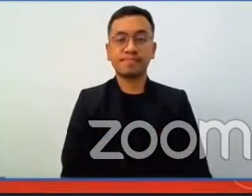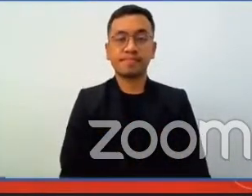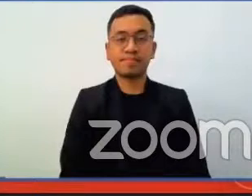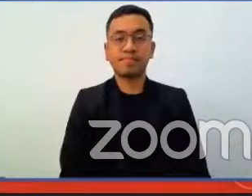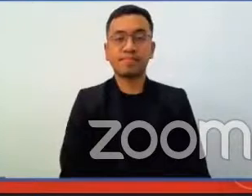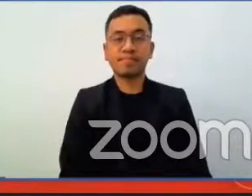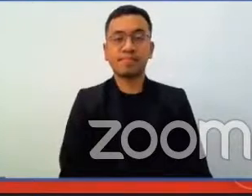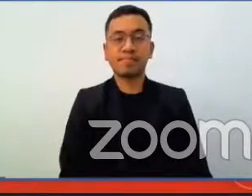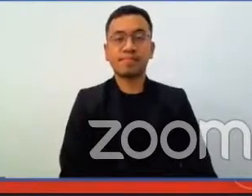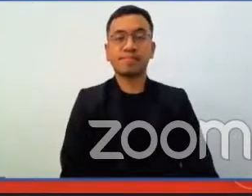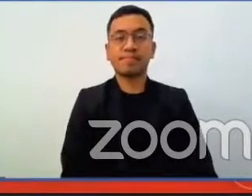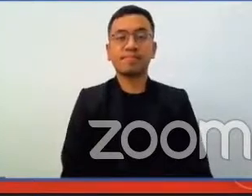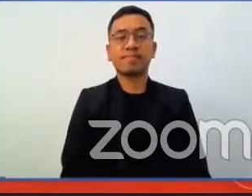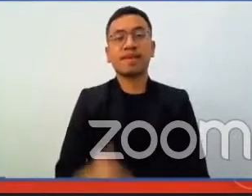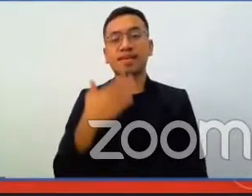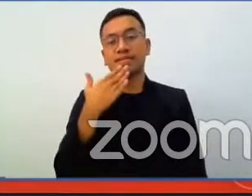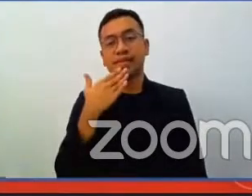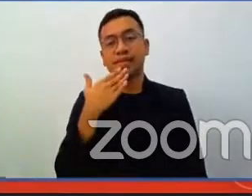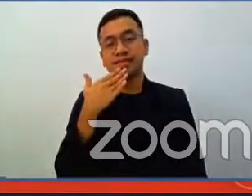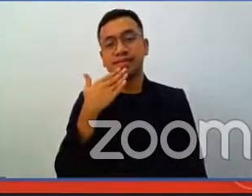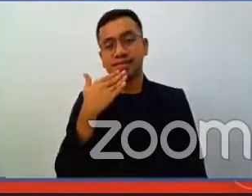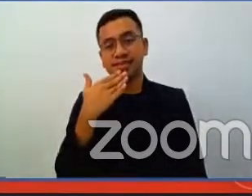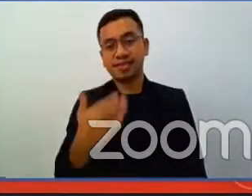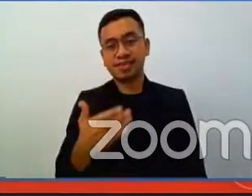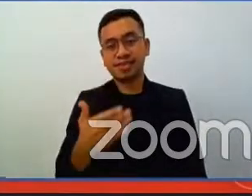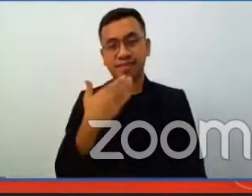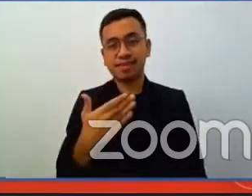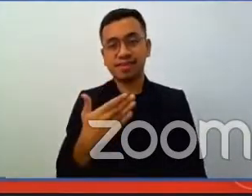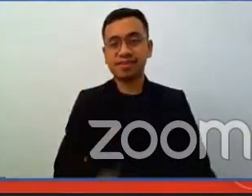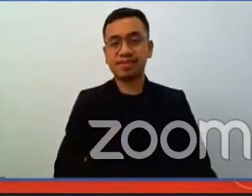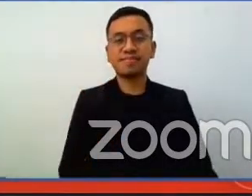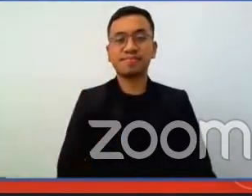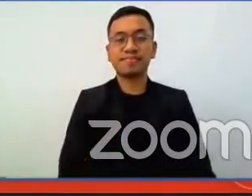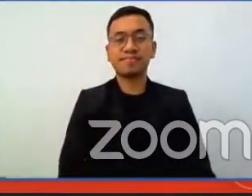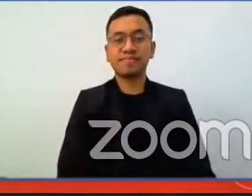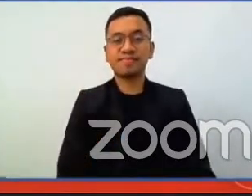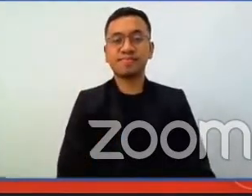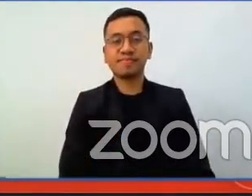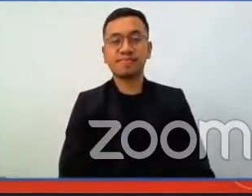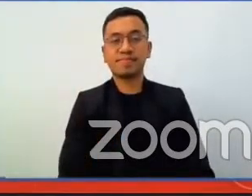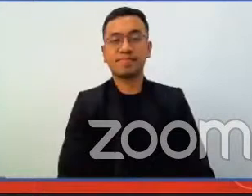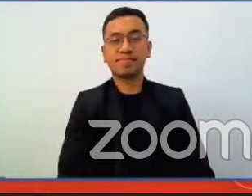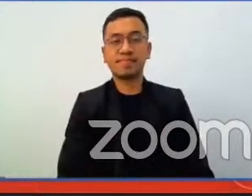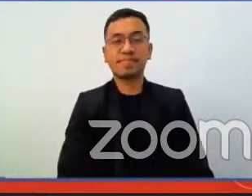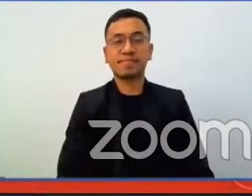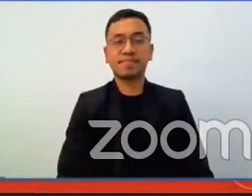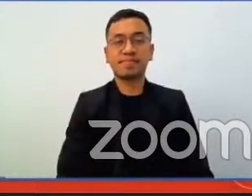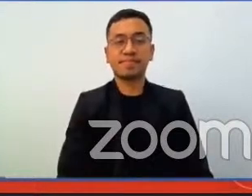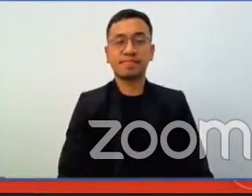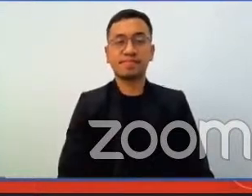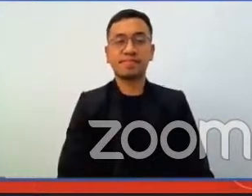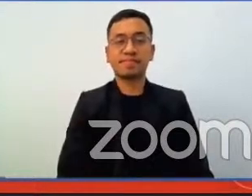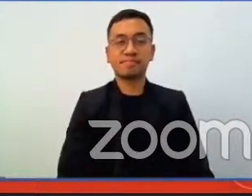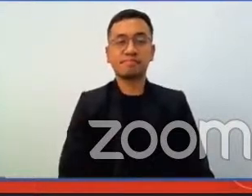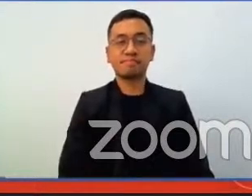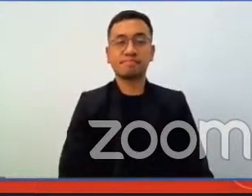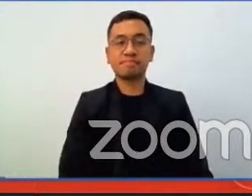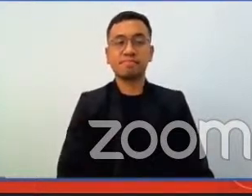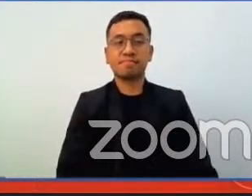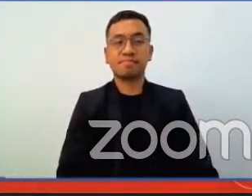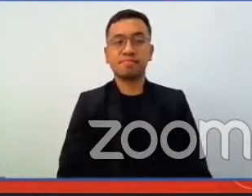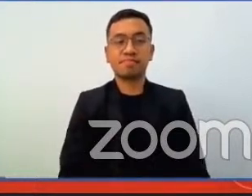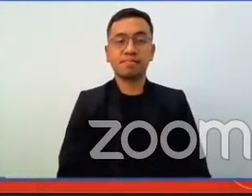Baik, terima kasih Mas Hafiz. Sudah kelihatan PPT-nya? Kelihatan, Pak Khairuddin. Sudah